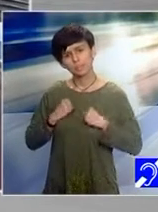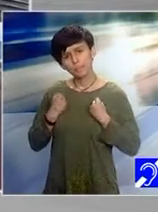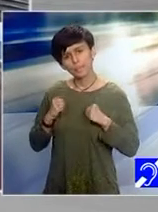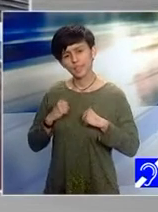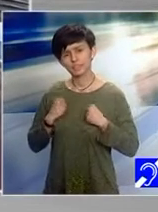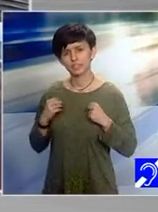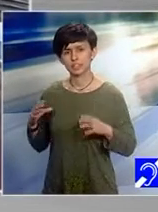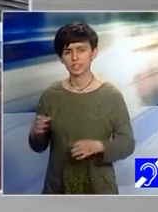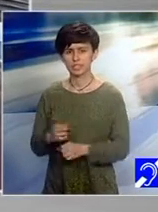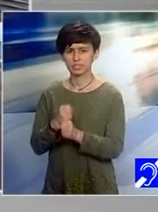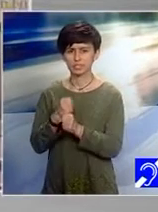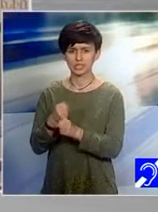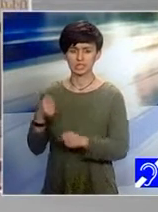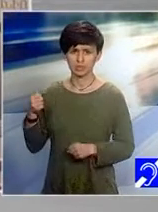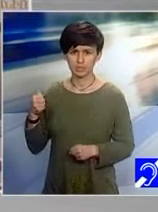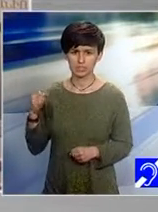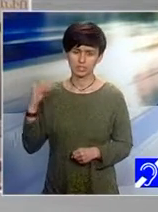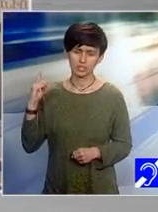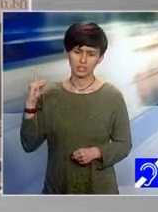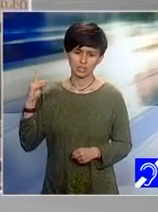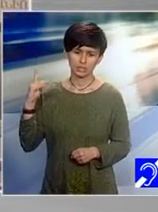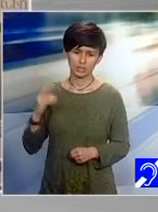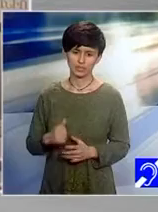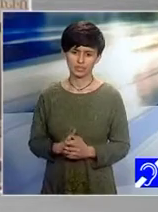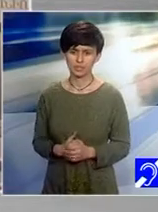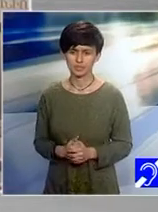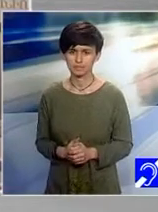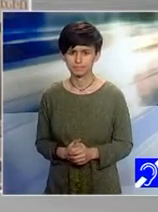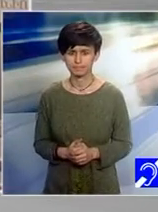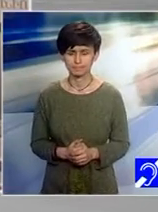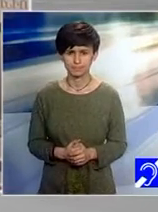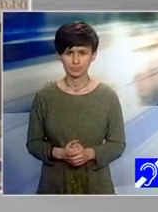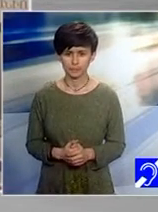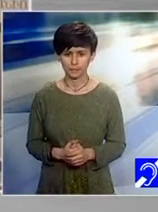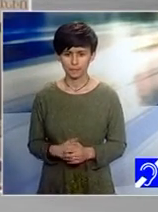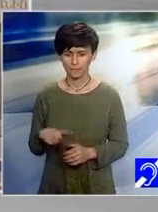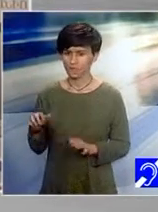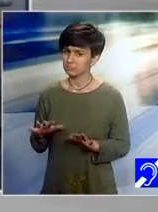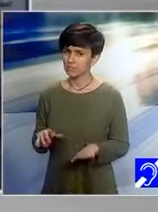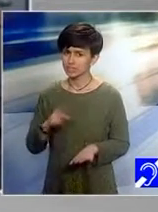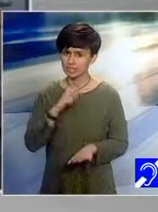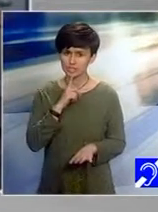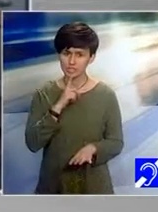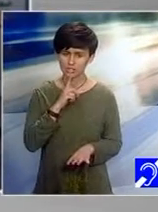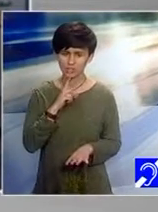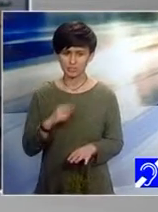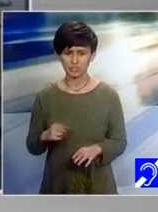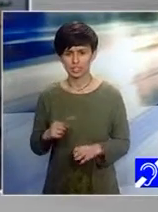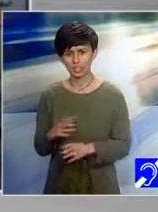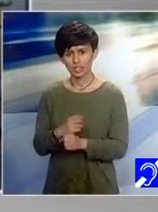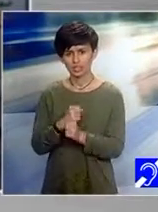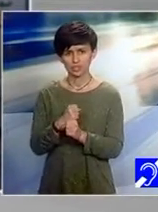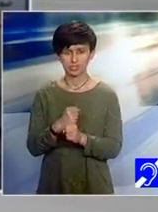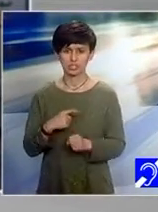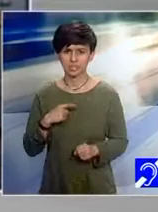Armenești din Dumbrăveni, așa se numește fundația, unde președinte este domnul colegul nostru și prietenul nostru Ioan